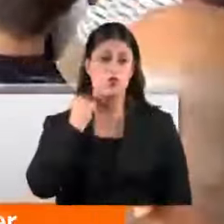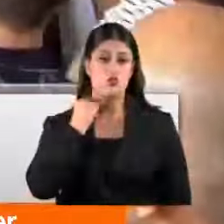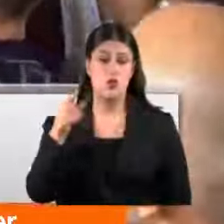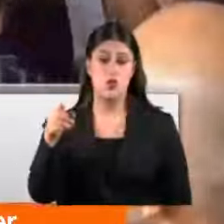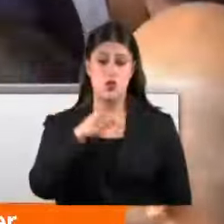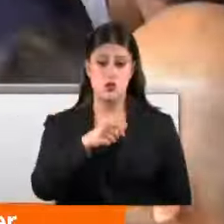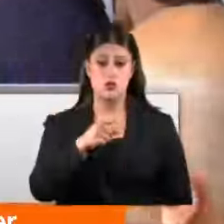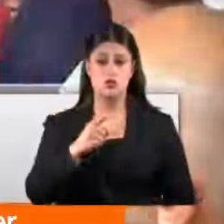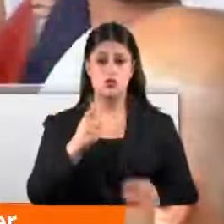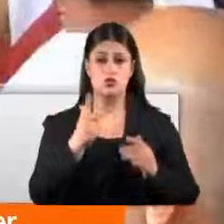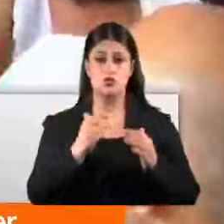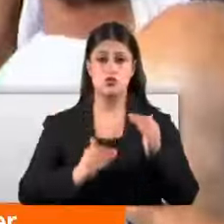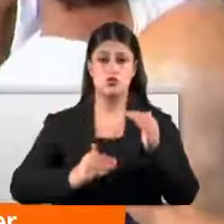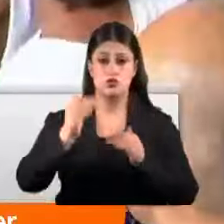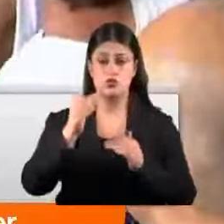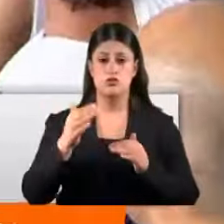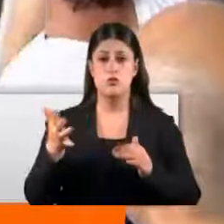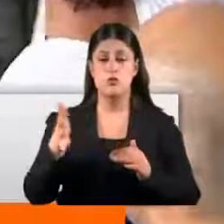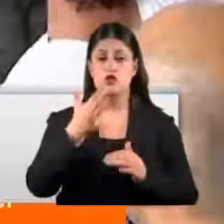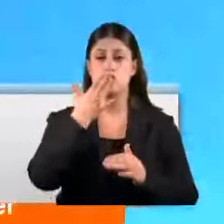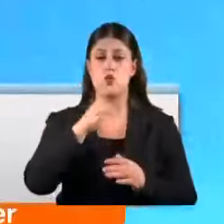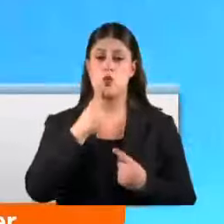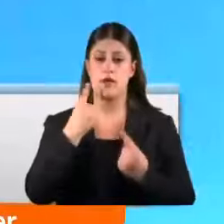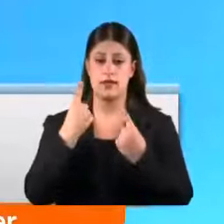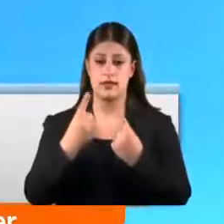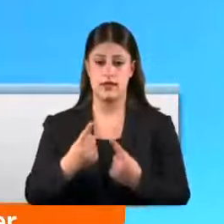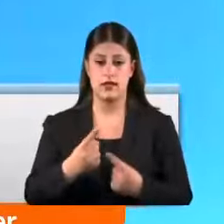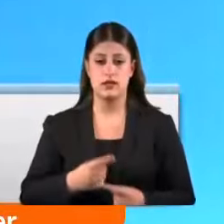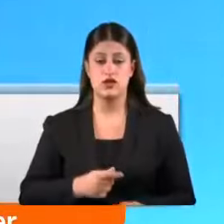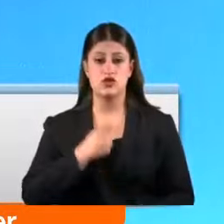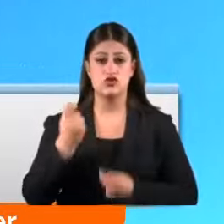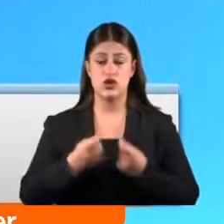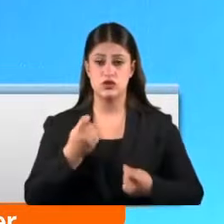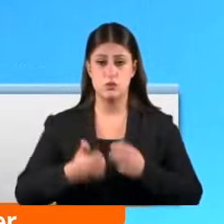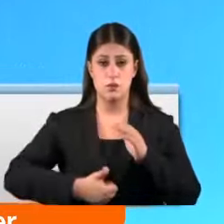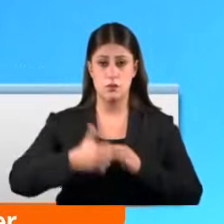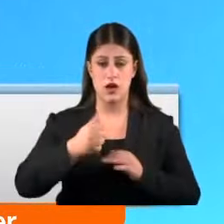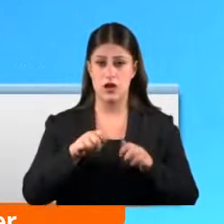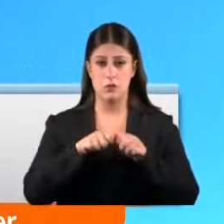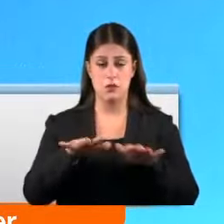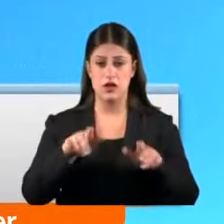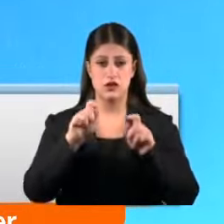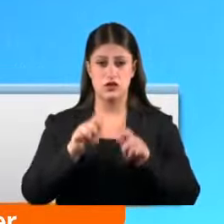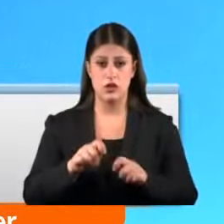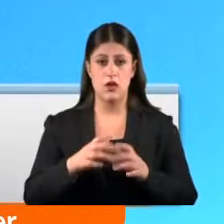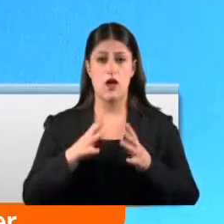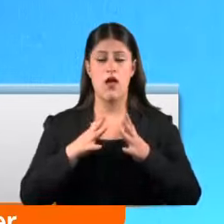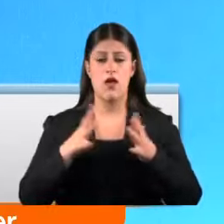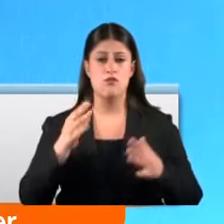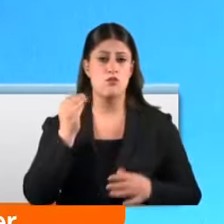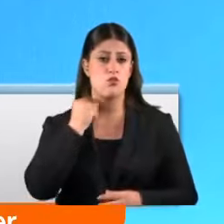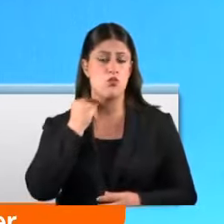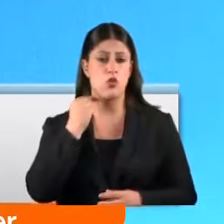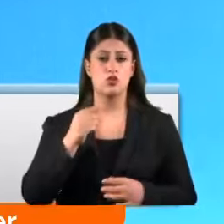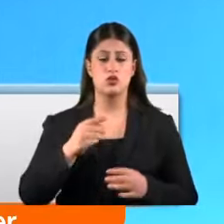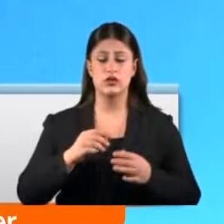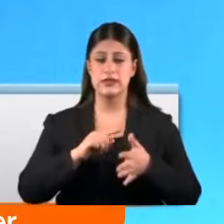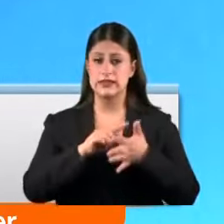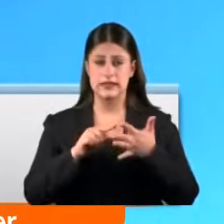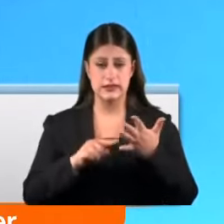borçlulukta zirveyi kimseye bırakmıyor diye sürdürdü. Çalışma Bakanlığımızın yayınladığı en borçlu belediyeler